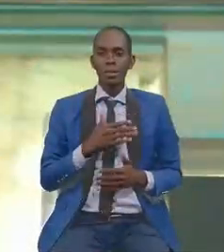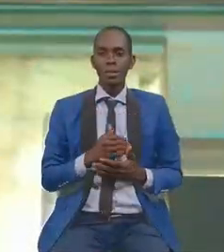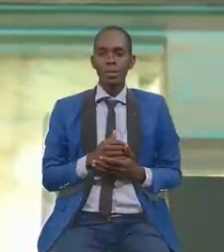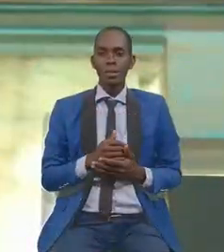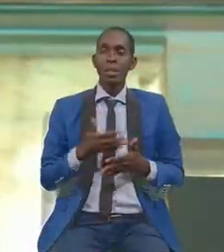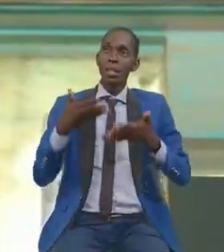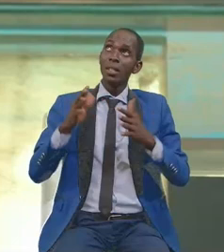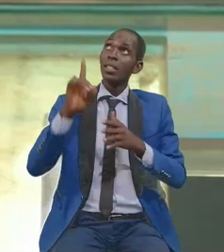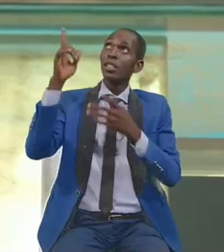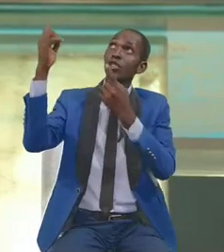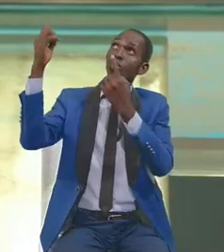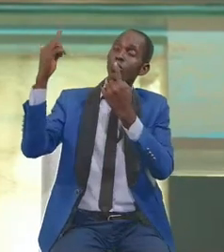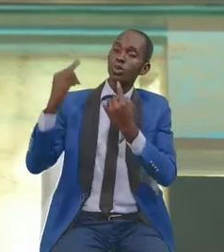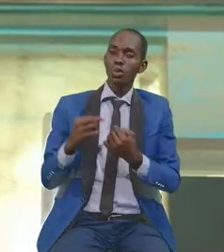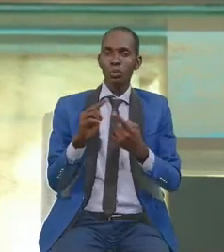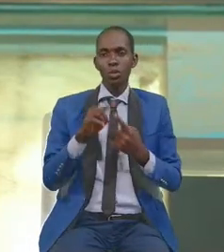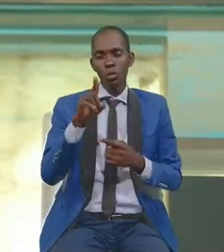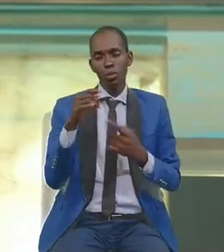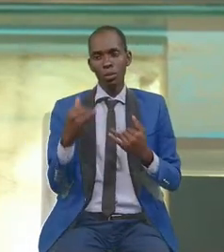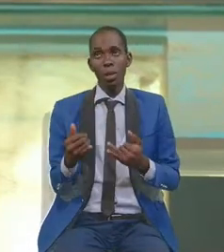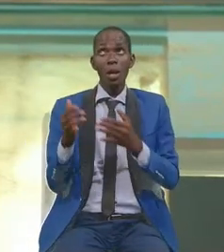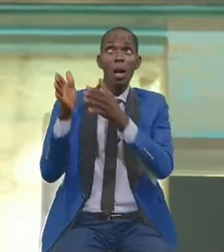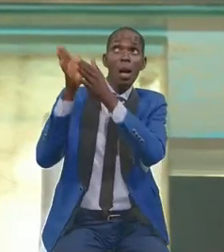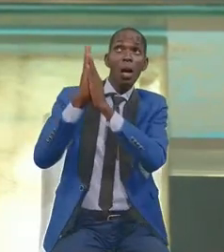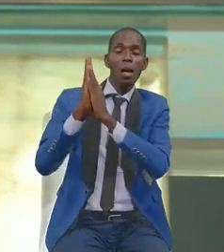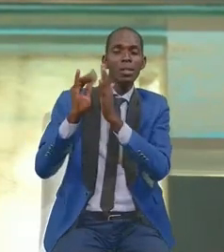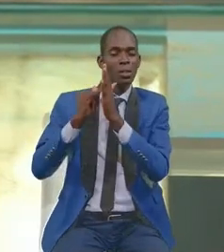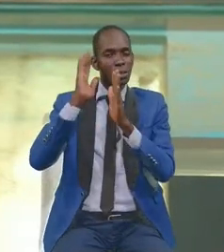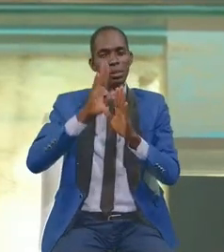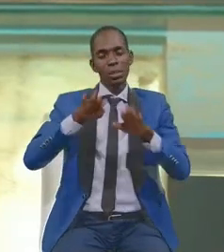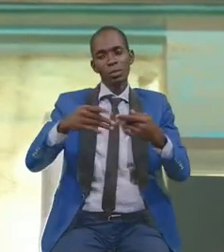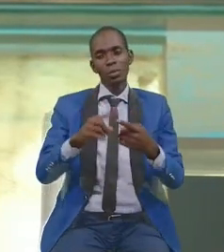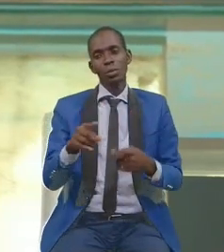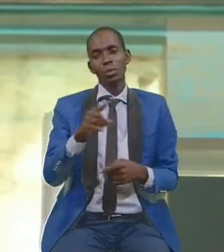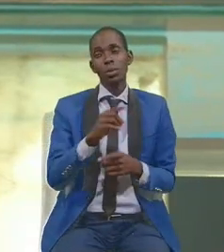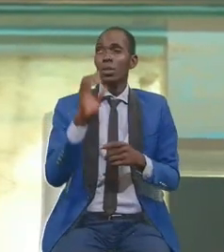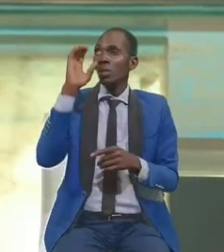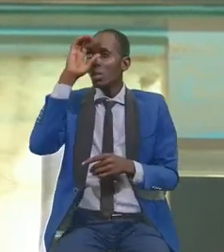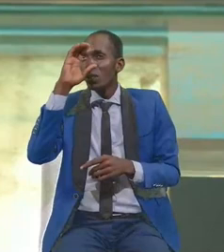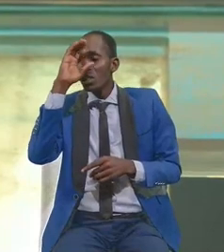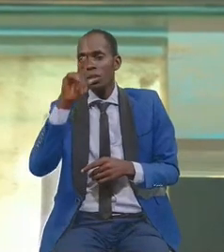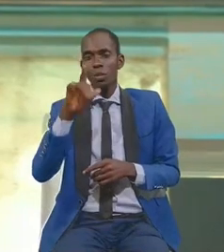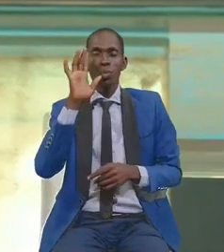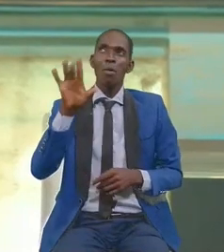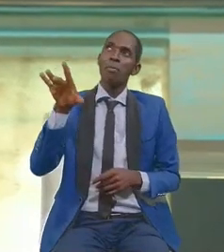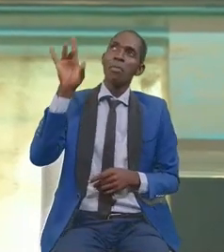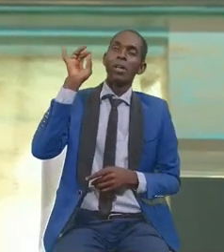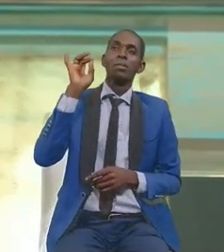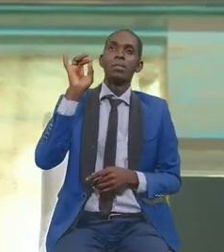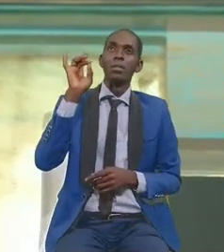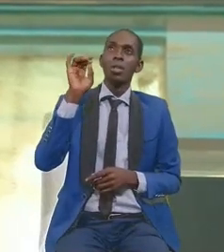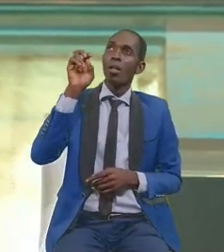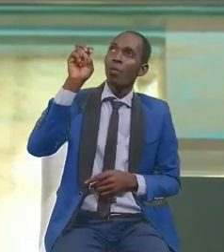Que cela vienne à vous maintenant. Demandez et vous sera donné. Cherchez et vous trouverez.